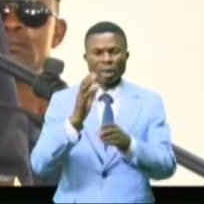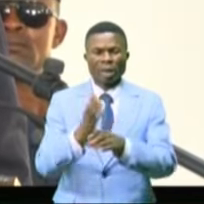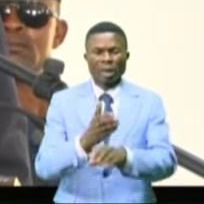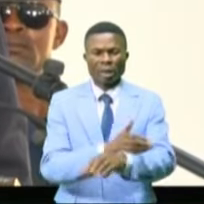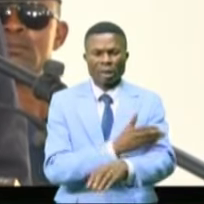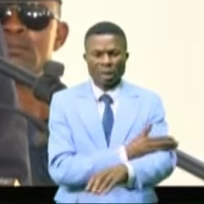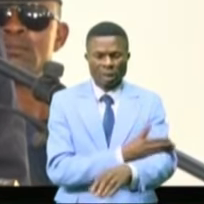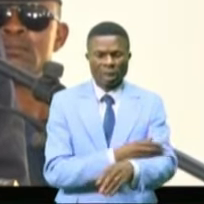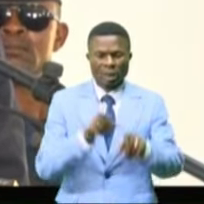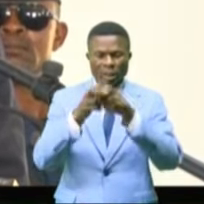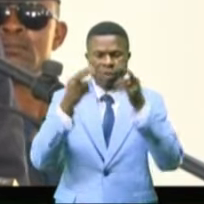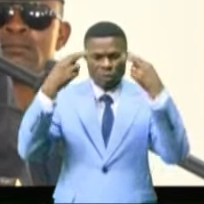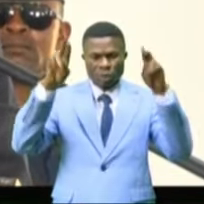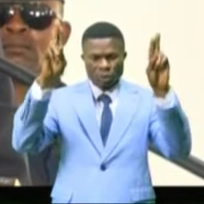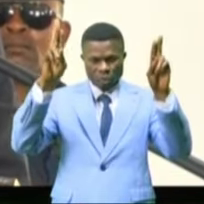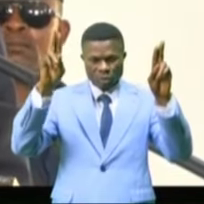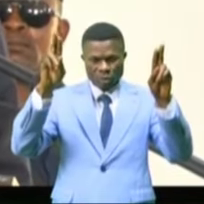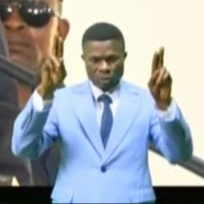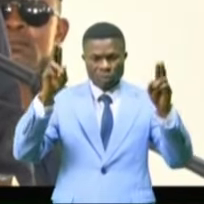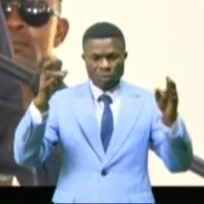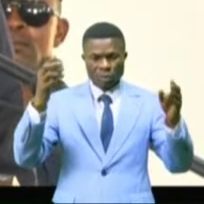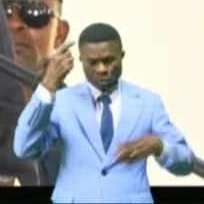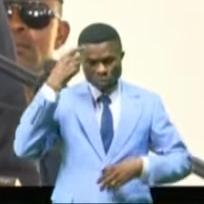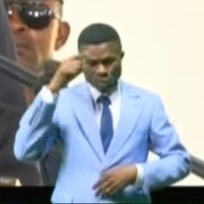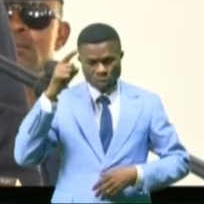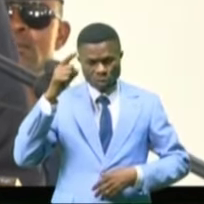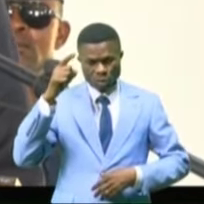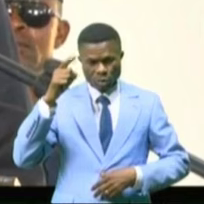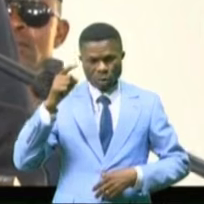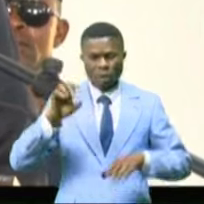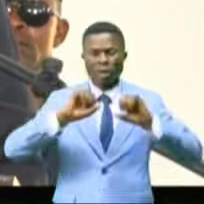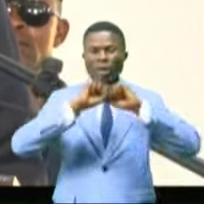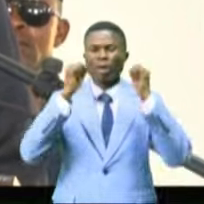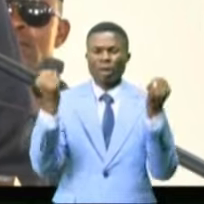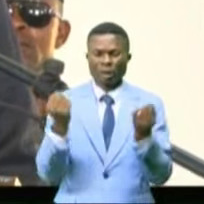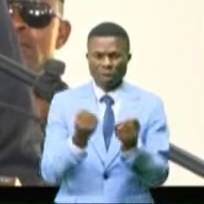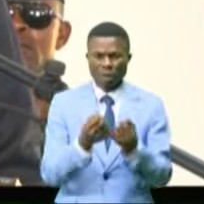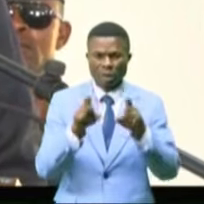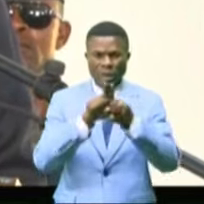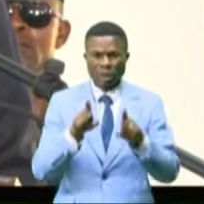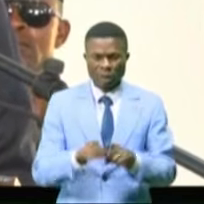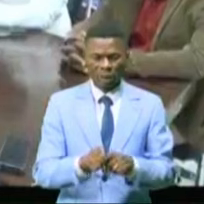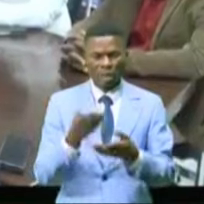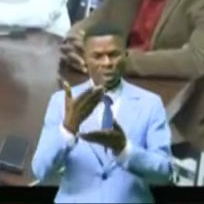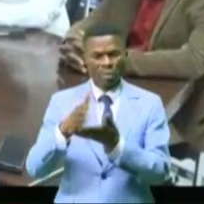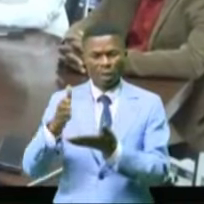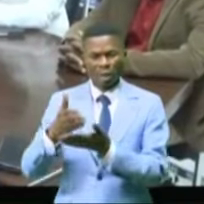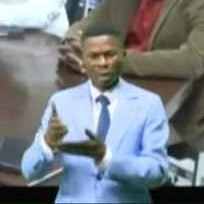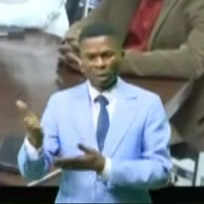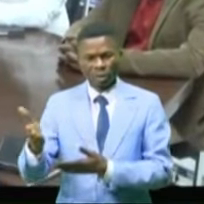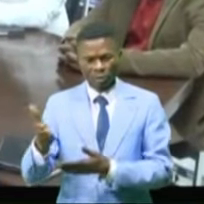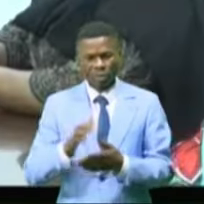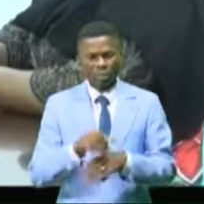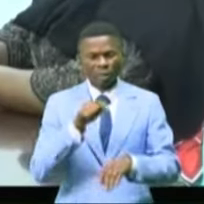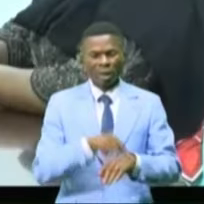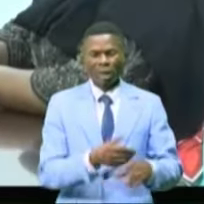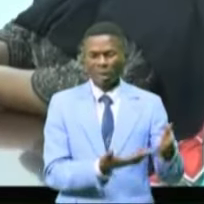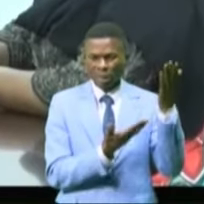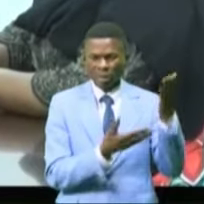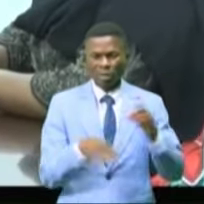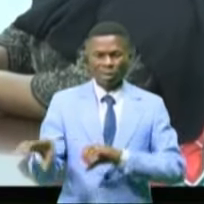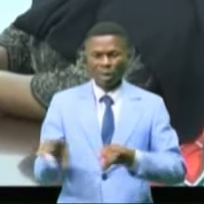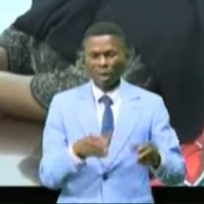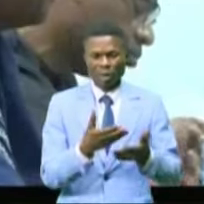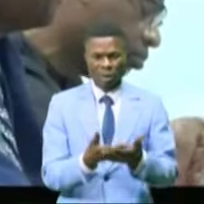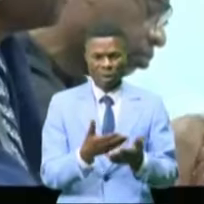progrès et du succès, enfin, du social et du partage. Un autre temps fort de la